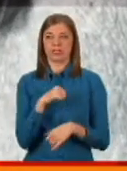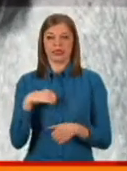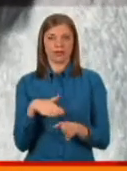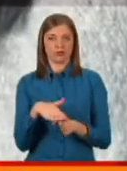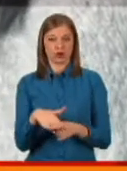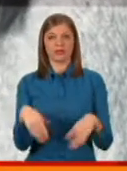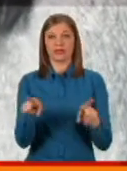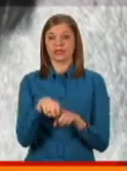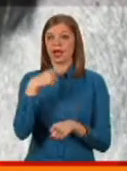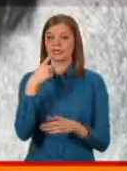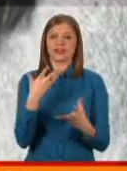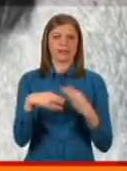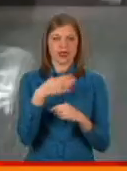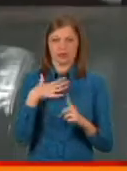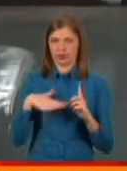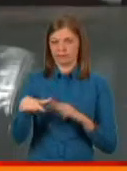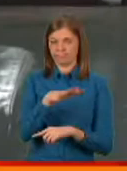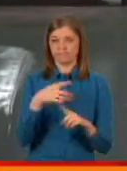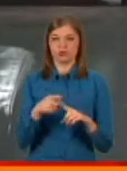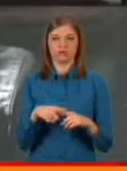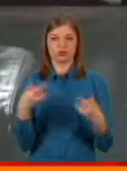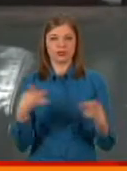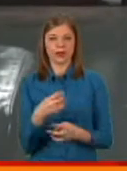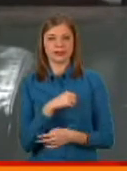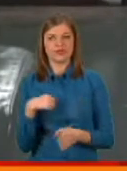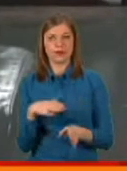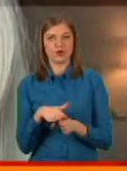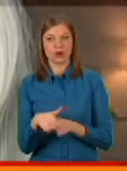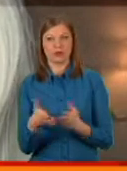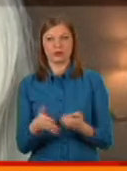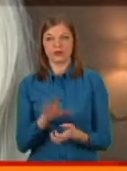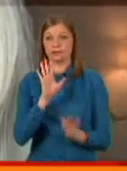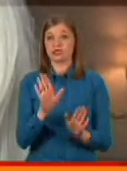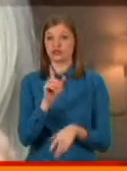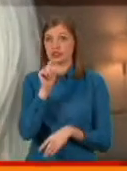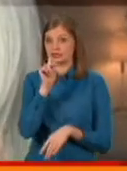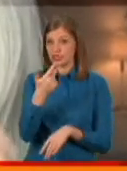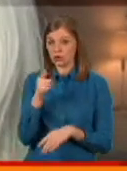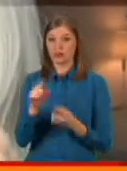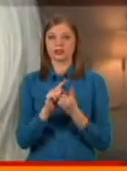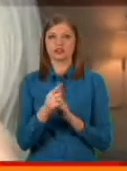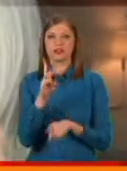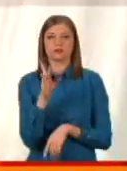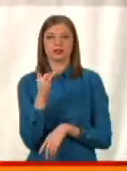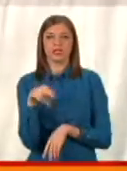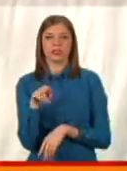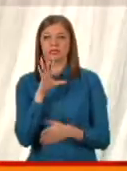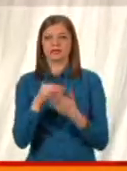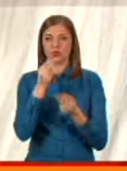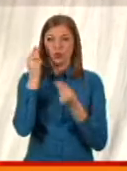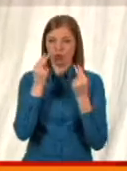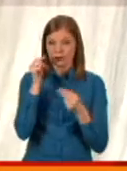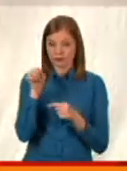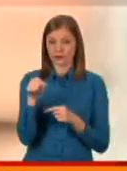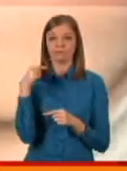самореалізації. Так казало все моє оточення. Тож треба самореалізовуватися. Усього за 3 роки вона стала мільярдеркою. Свою косметику